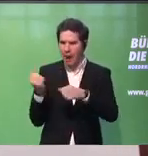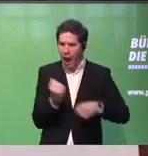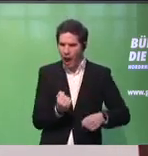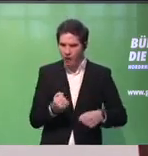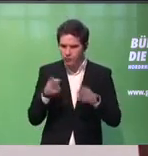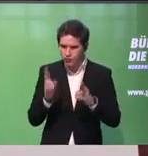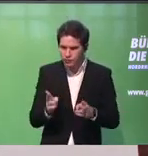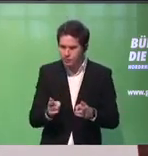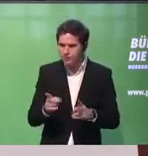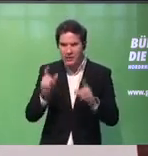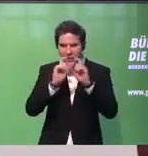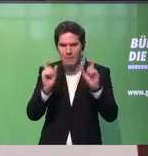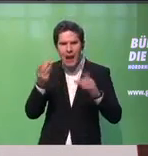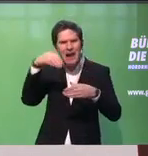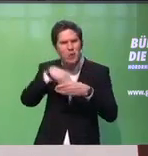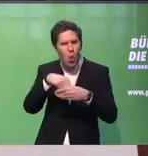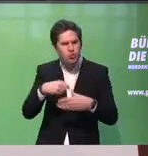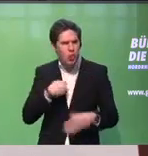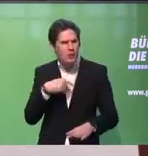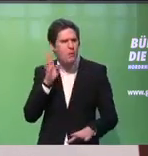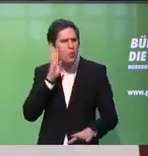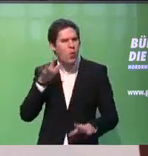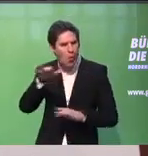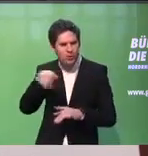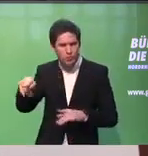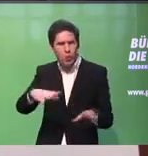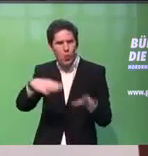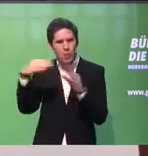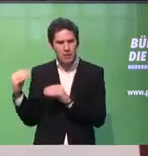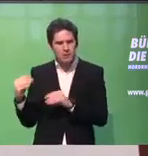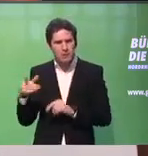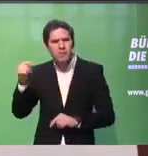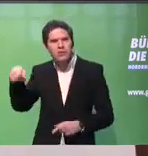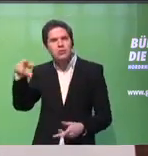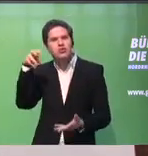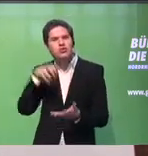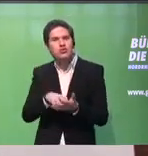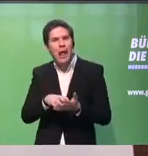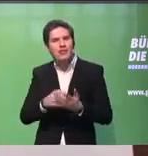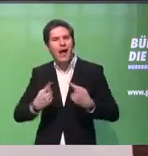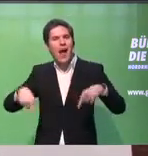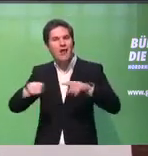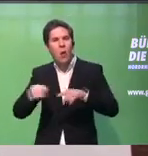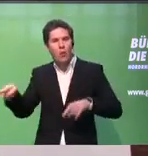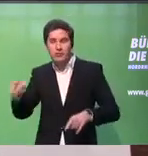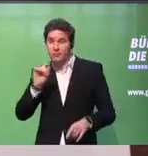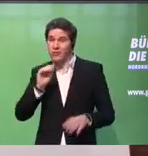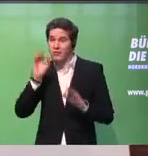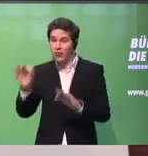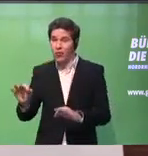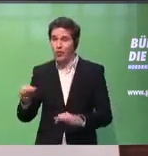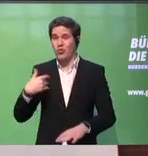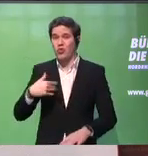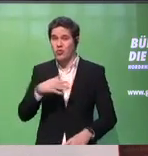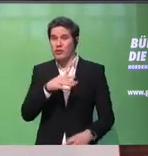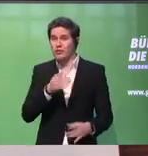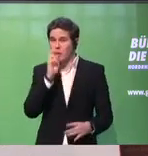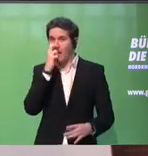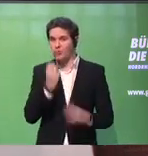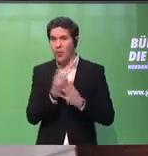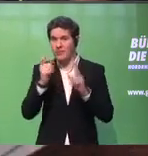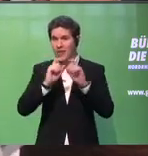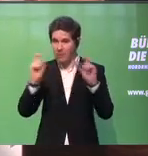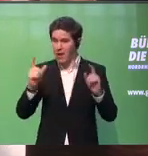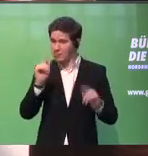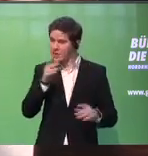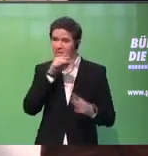für dich, Thema Inklusion wirst du übernehmen in der Städteregion, eine spannende neue Aufgabe. Ja, liebe Bettina,